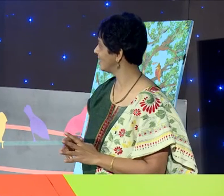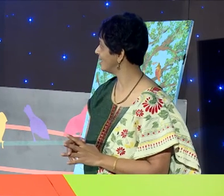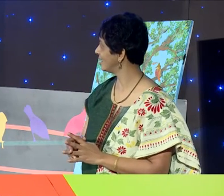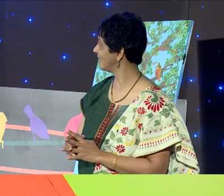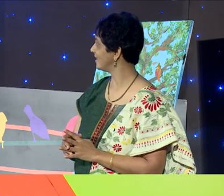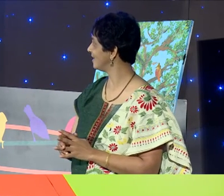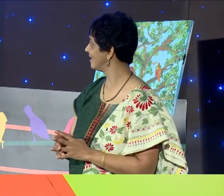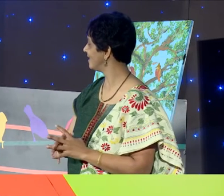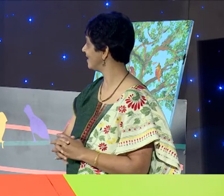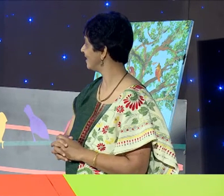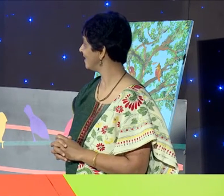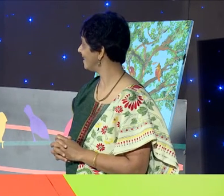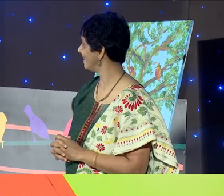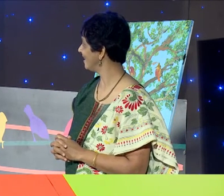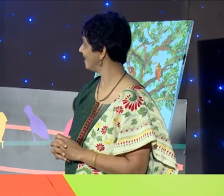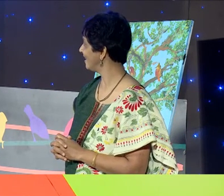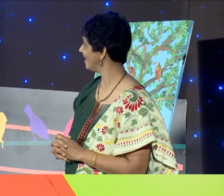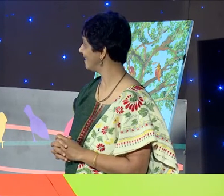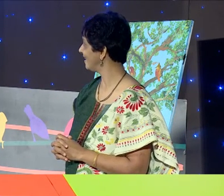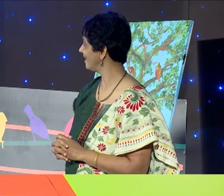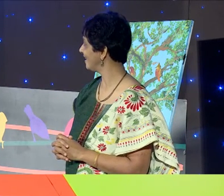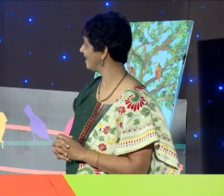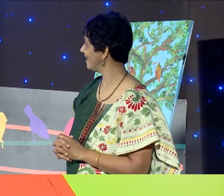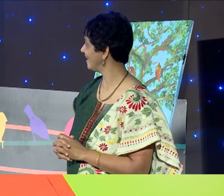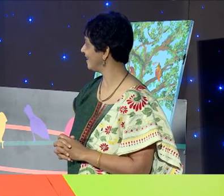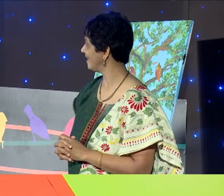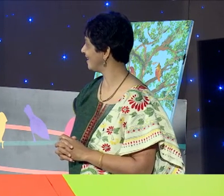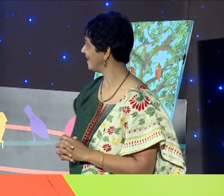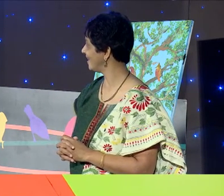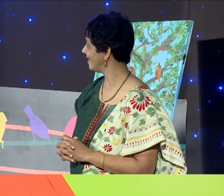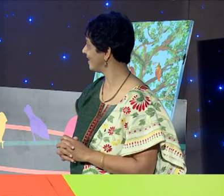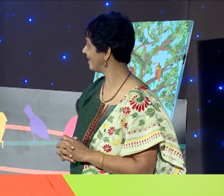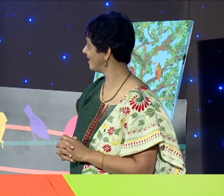का पगार दी, ना उसने कभी मांगी, उसने ड्राइवर में बिठा, गाड़ी में बिठाया,